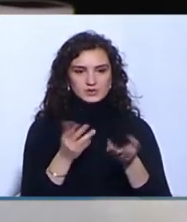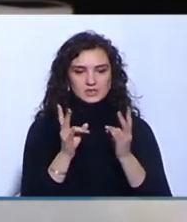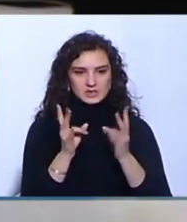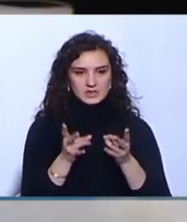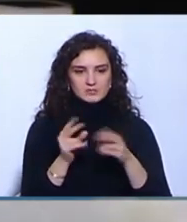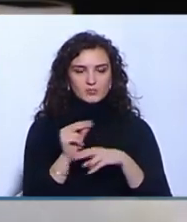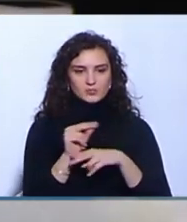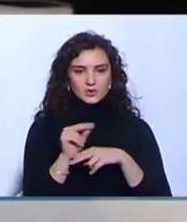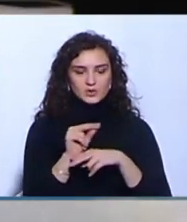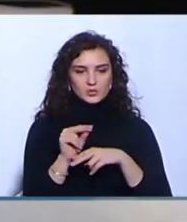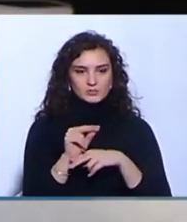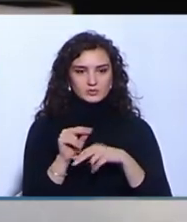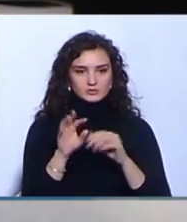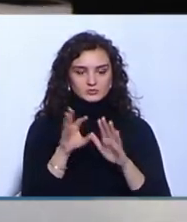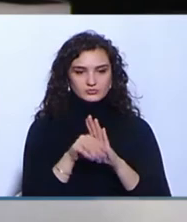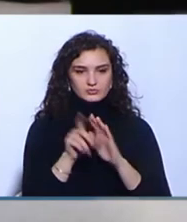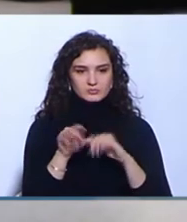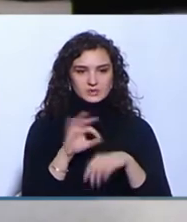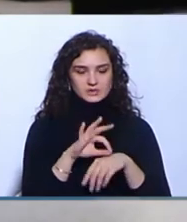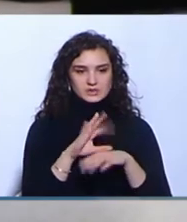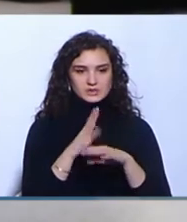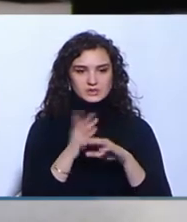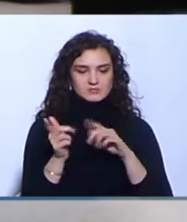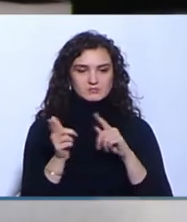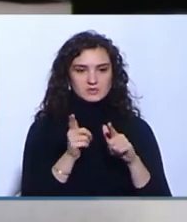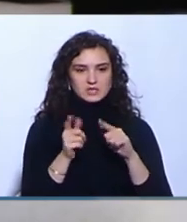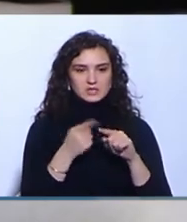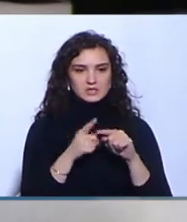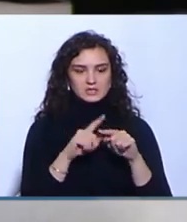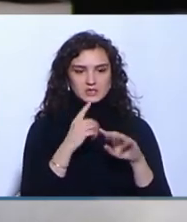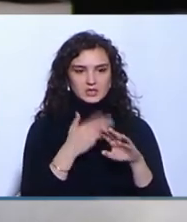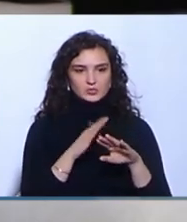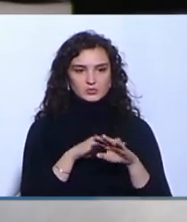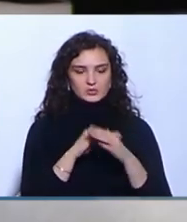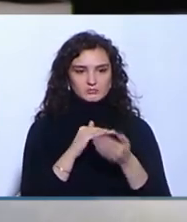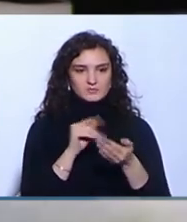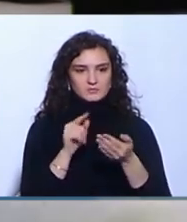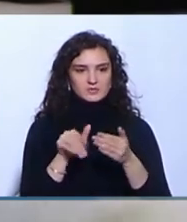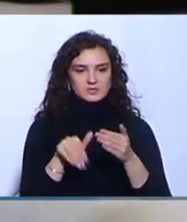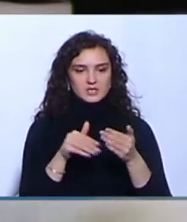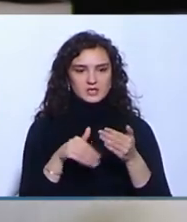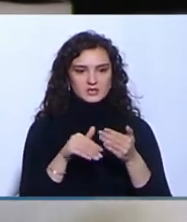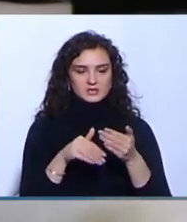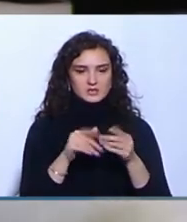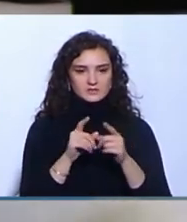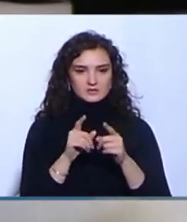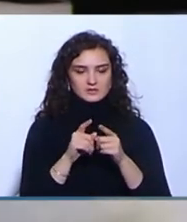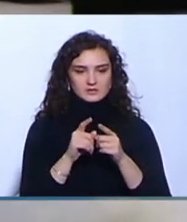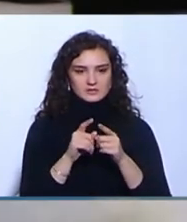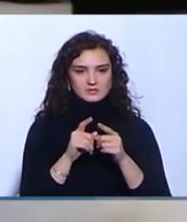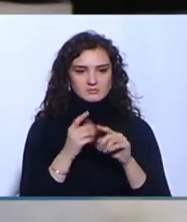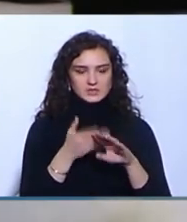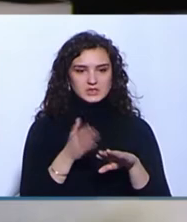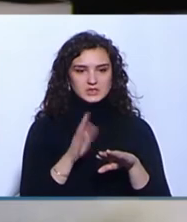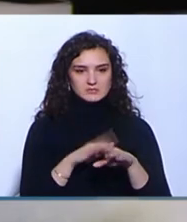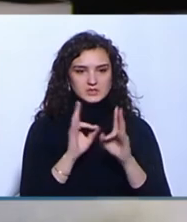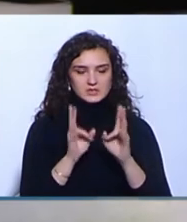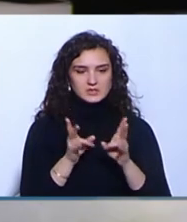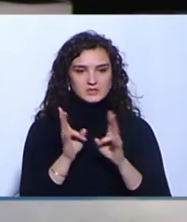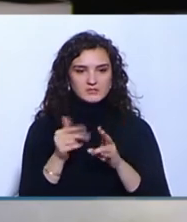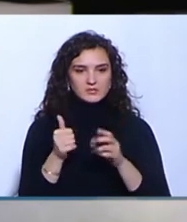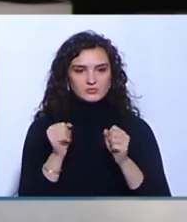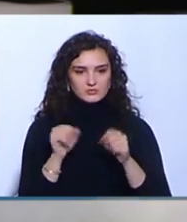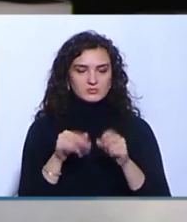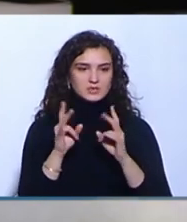დაზიანება მკურნალობის არეალში, პაციენტი არის მზად ასეთი გართულებისთვის. მას აღარა აქვს ახლა ისეთი მძიმე ტრავმა, როგორიც